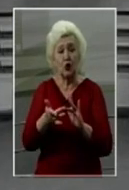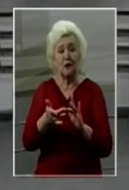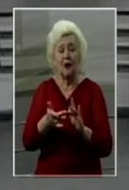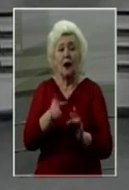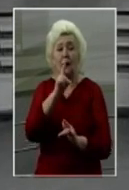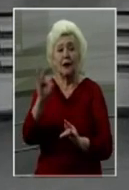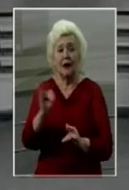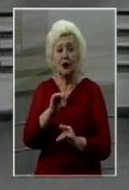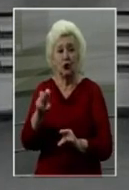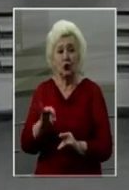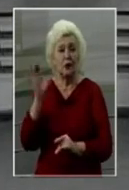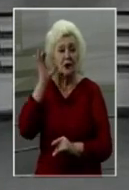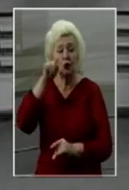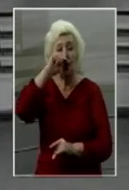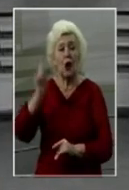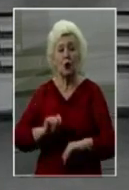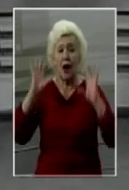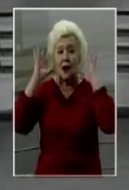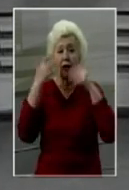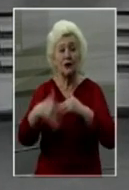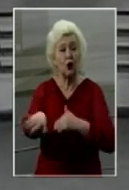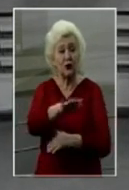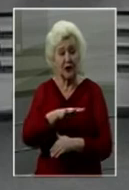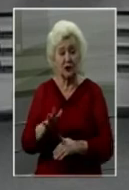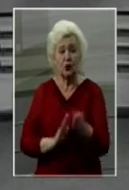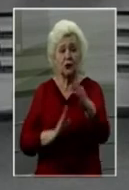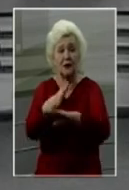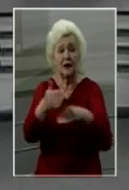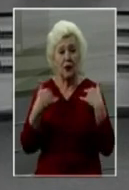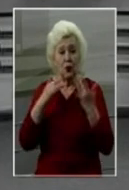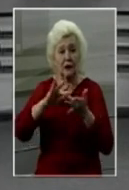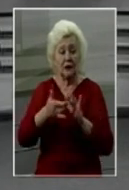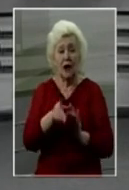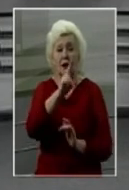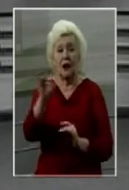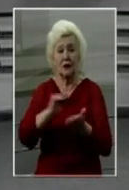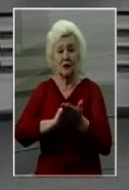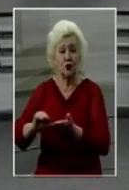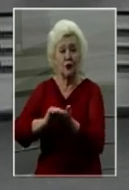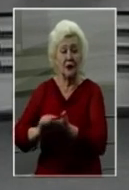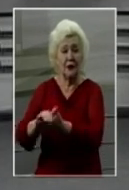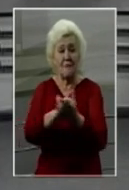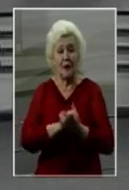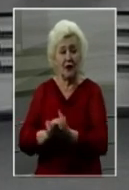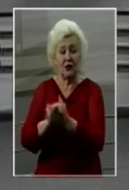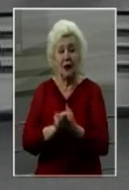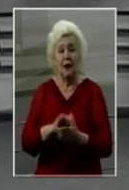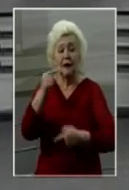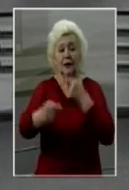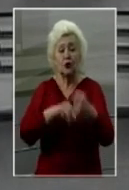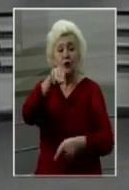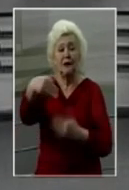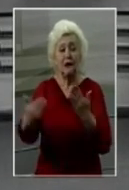та каналу YouTube. Слухайте Українське радіо Херсон. Заходьте на наш сайт КС Суспільне Медіа. А наступні таврійські новини